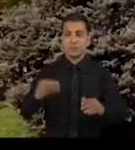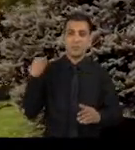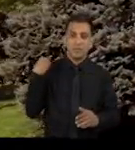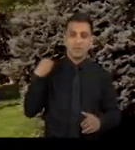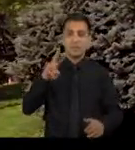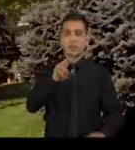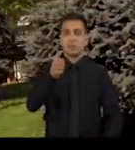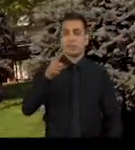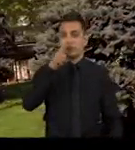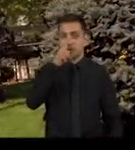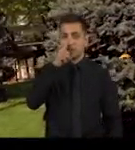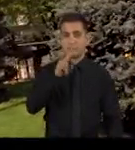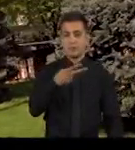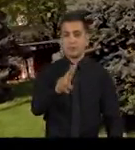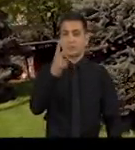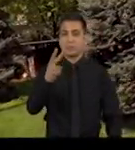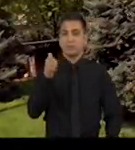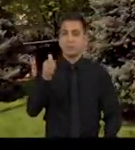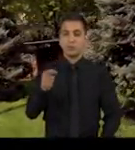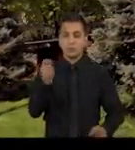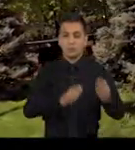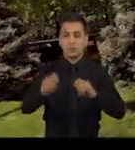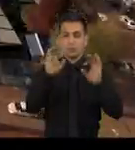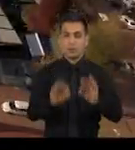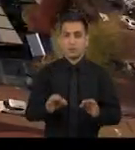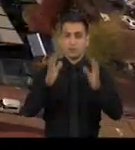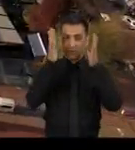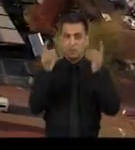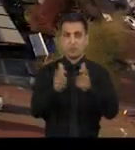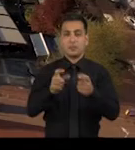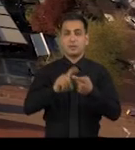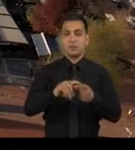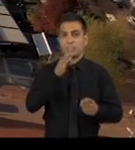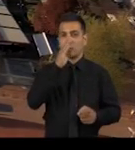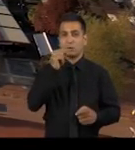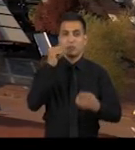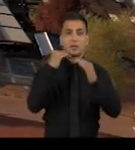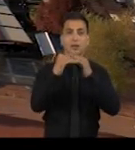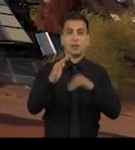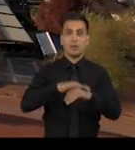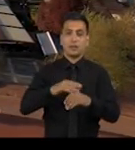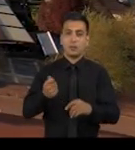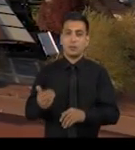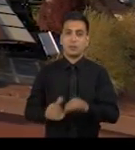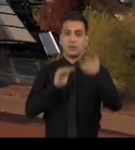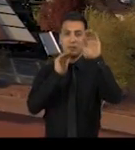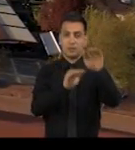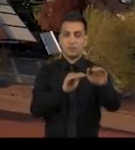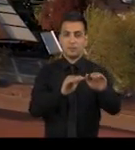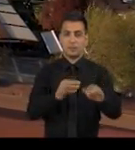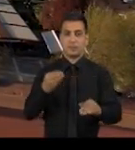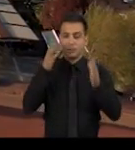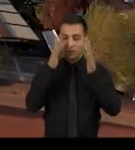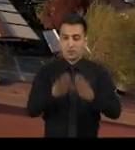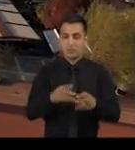yeniden 26 Nisan 2002 günü temeli atılmış, cami derneği ve Kocaeli halkı tarafından maddi